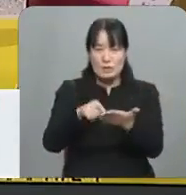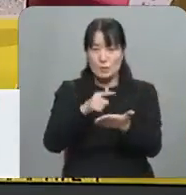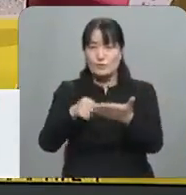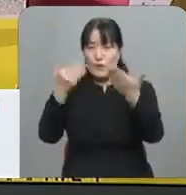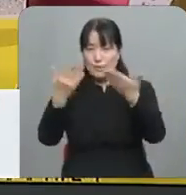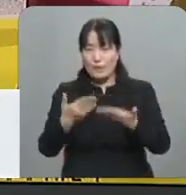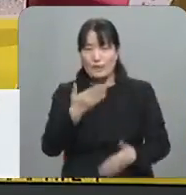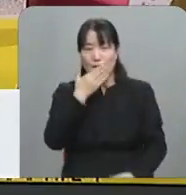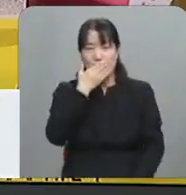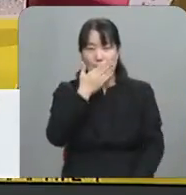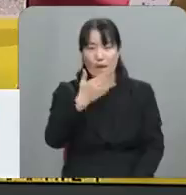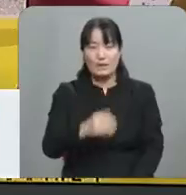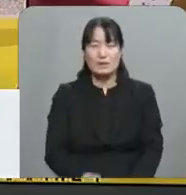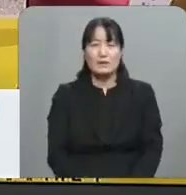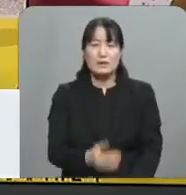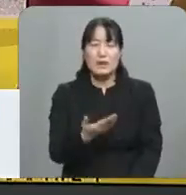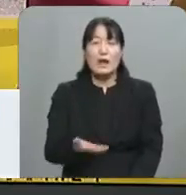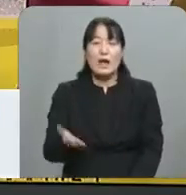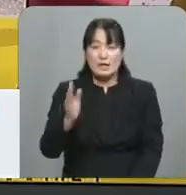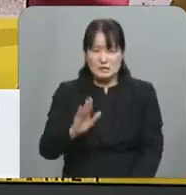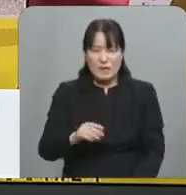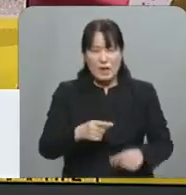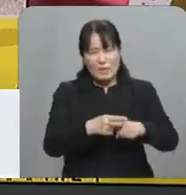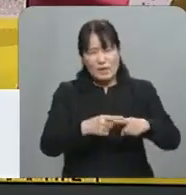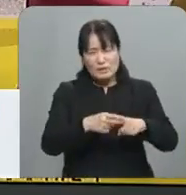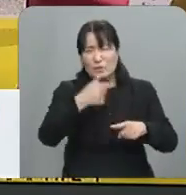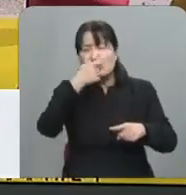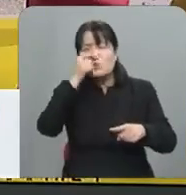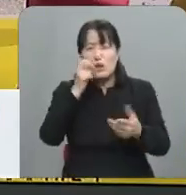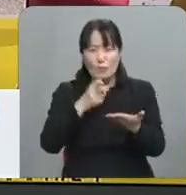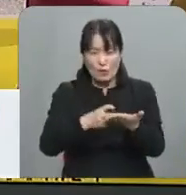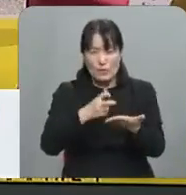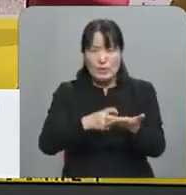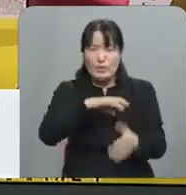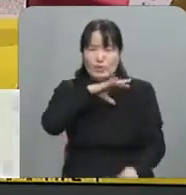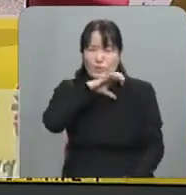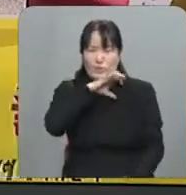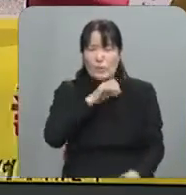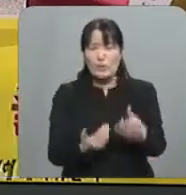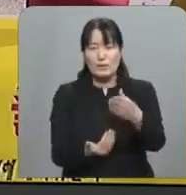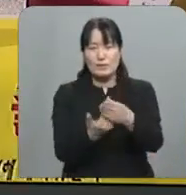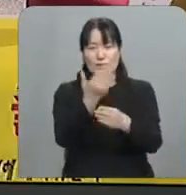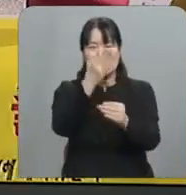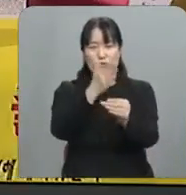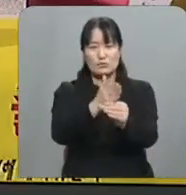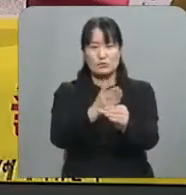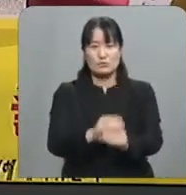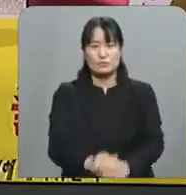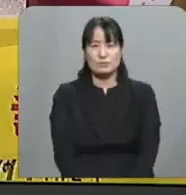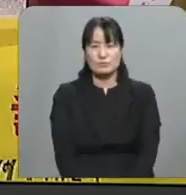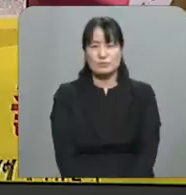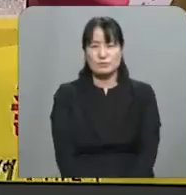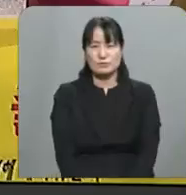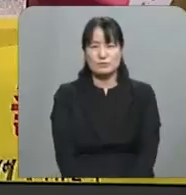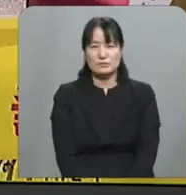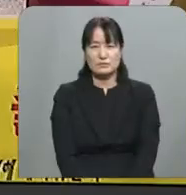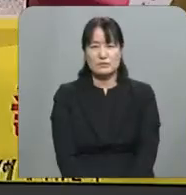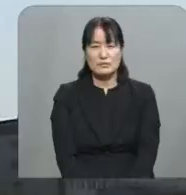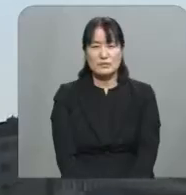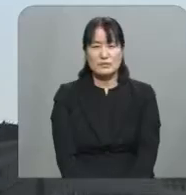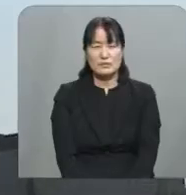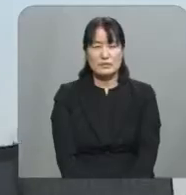길이 열리게 됩니다. 하지만 반쪽짜리 법안이란 볼멘소리가 나옵니다. 이현기 기자의 보도입니다.